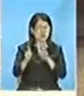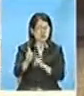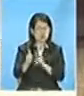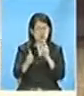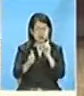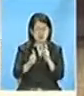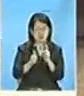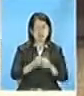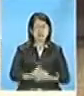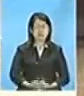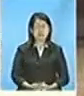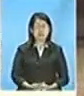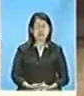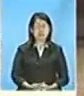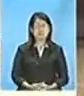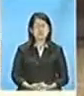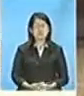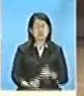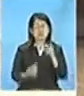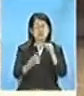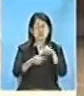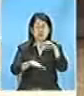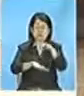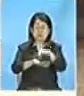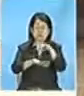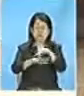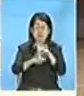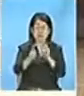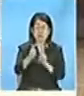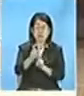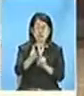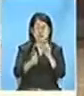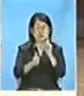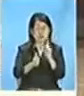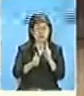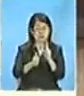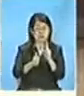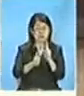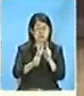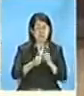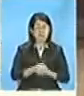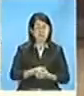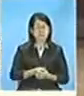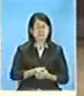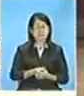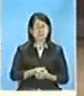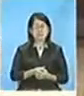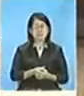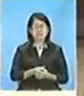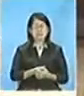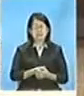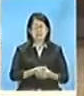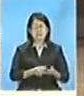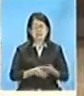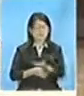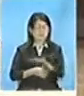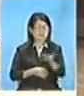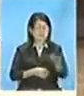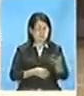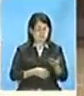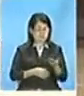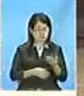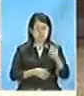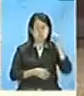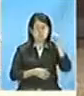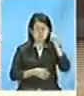ที่หนึ่งสำหรับตำแหน่งรองประธานวุฒิสภาคนที่หนึ่งนั้นท่านสมาชิกครับท่านคงทรา